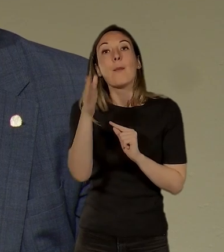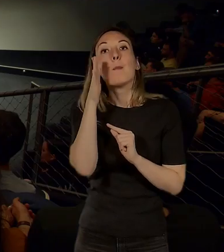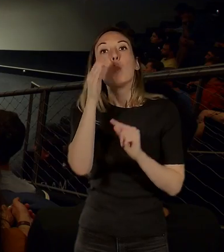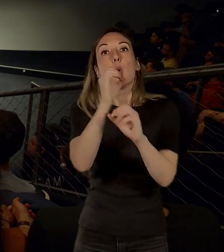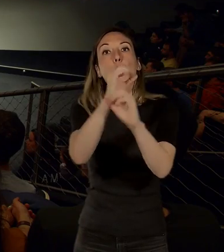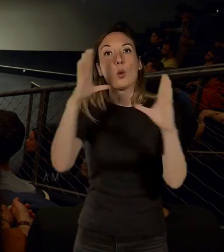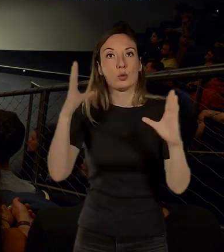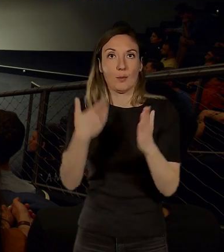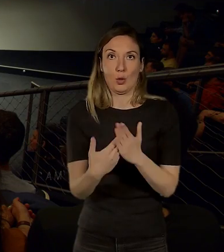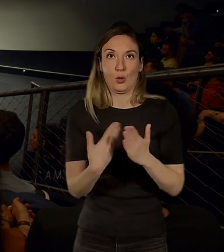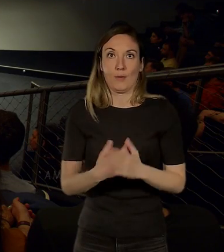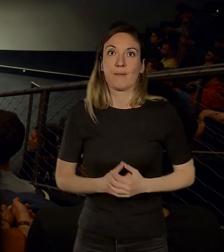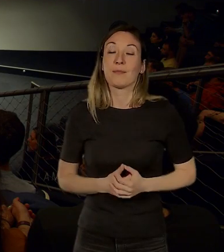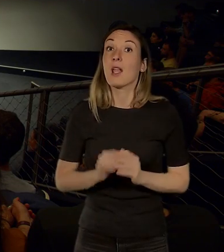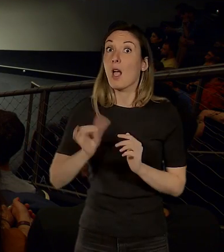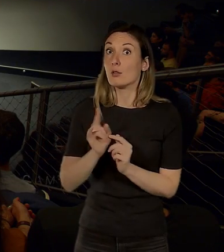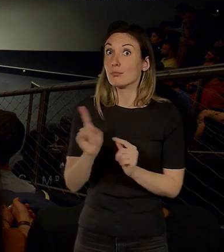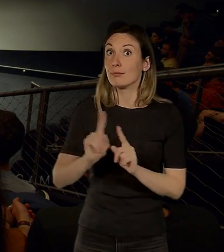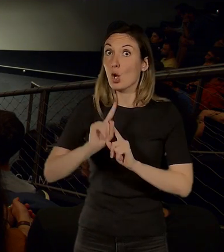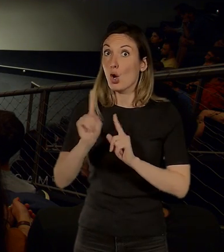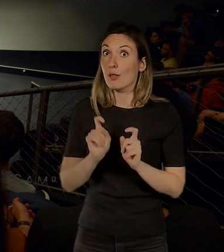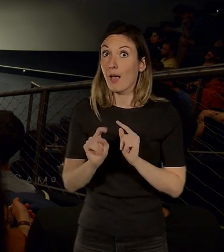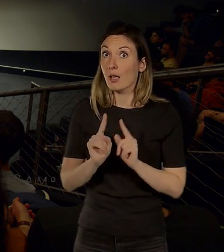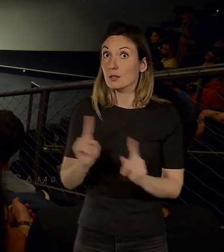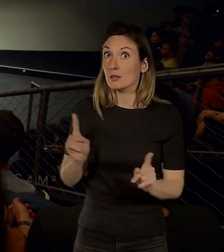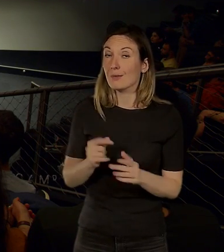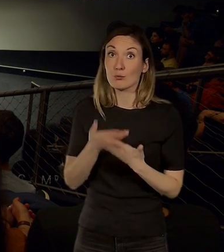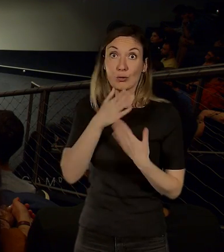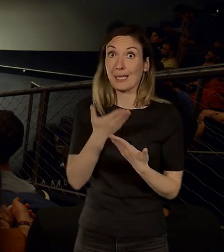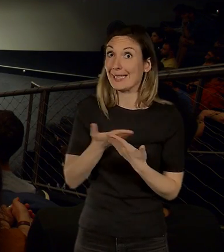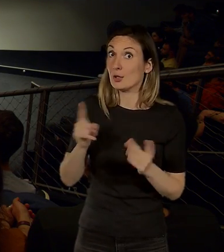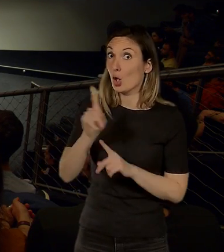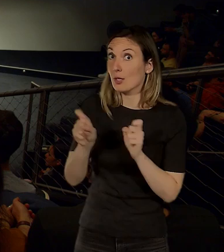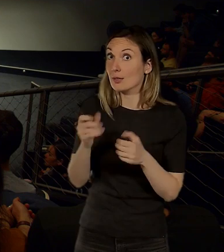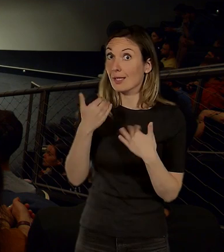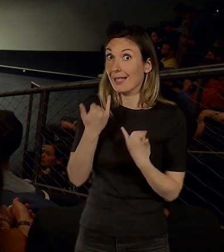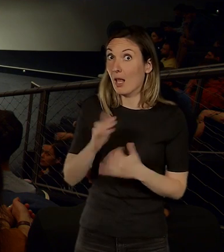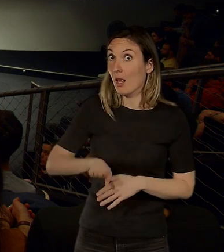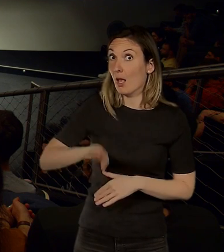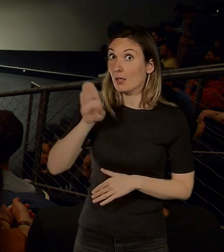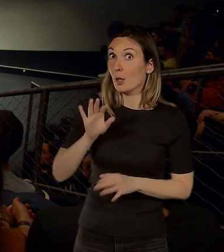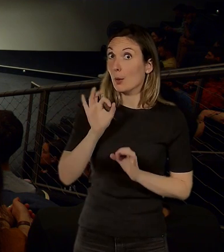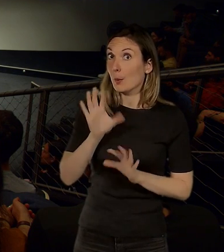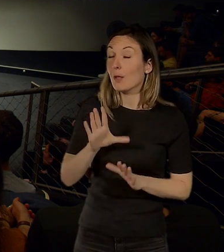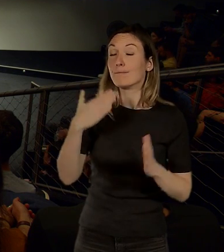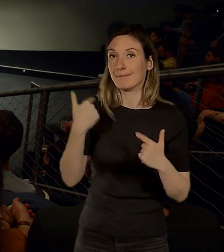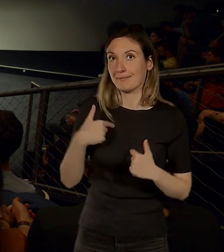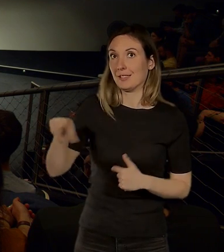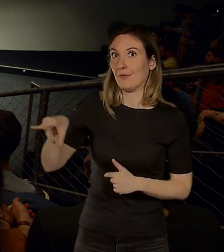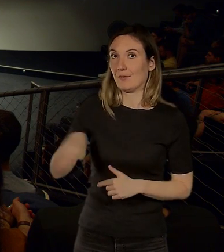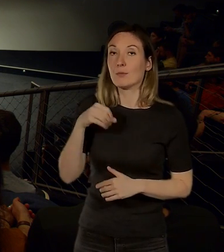Tak další dotaz v sále. Máme ho. Je. Pokud ne, tak tohle to bude otázka asi na pana